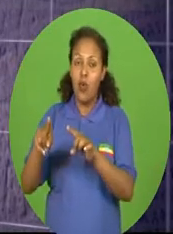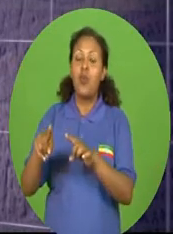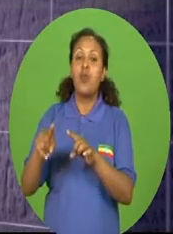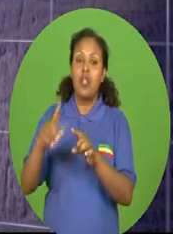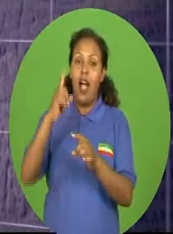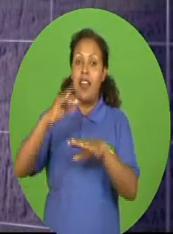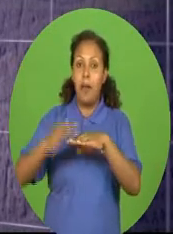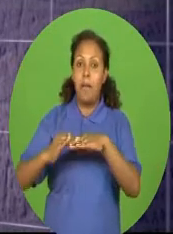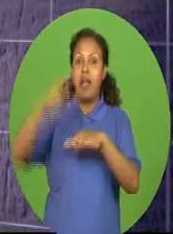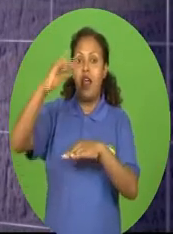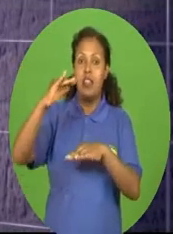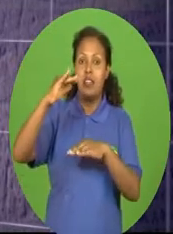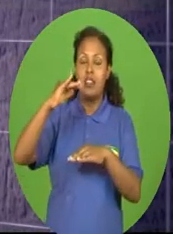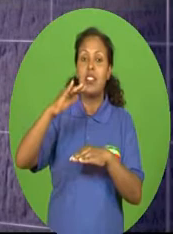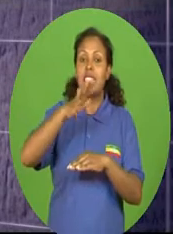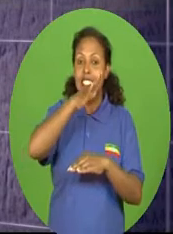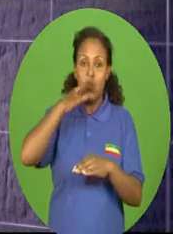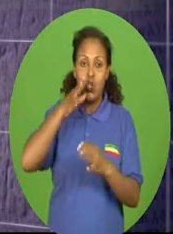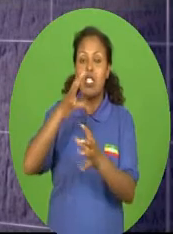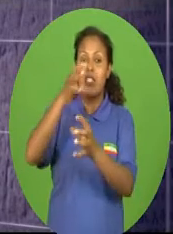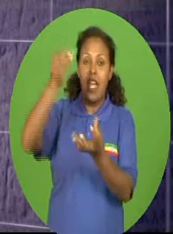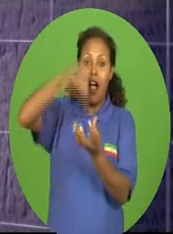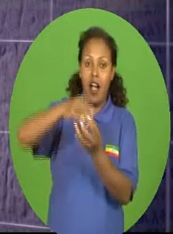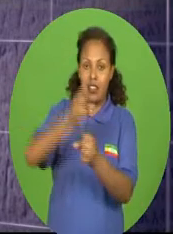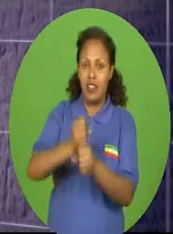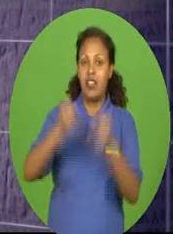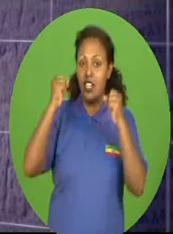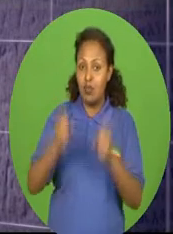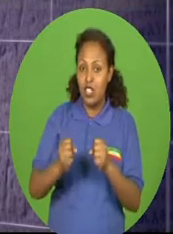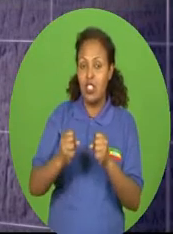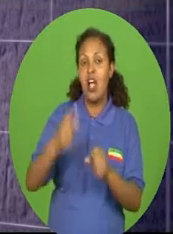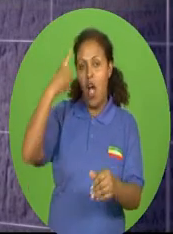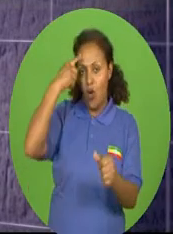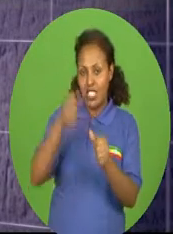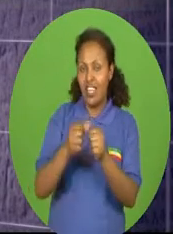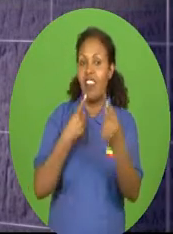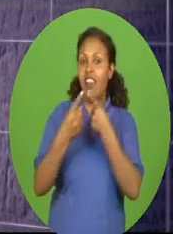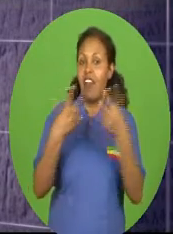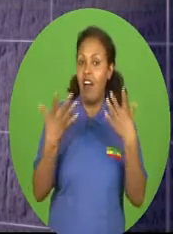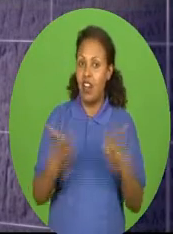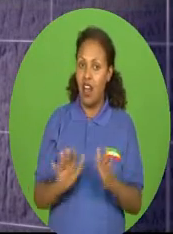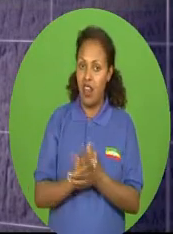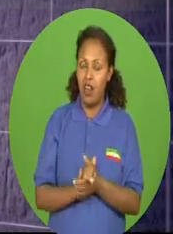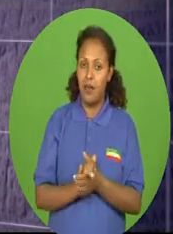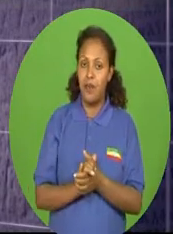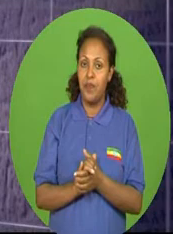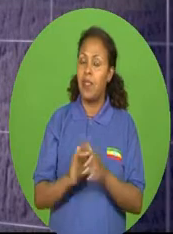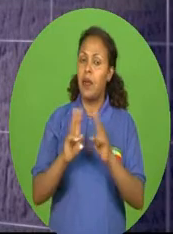ደግሞ በአንጻሩ ከአንድ በላይ ግሶችን ሊያካትት እንደሚችል አውስተን ተነጋግረናል።